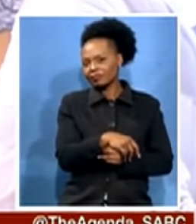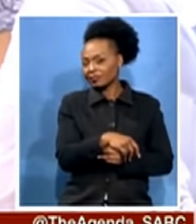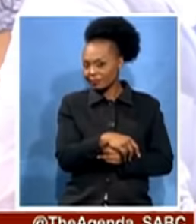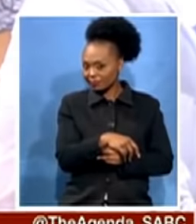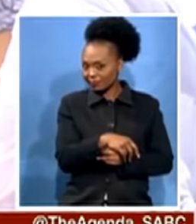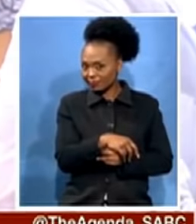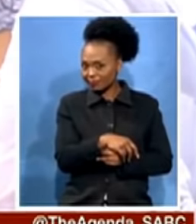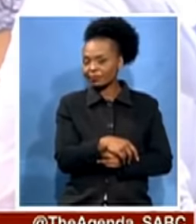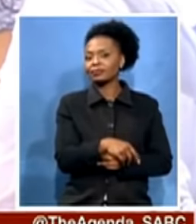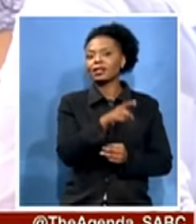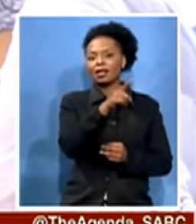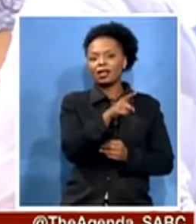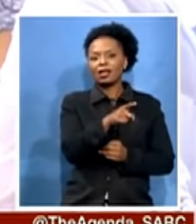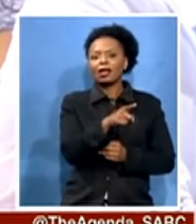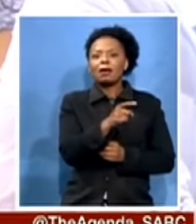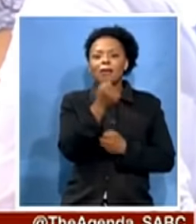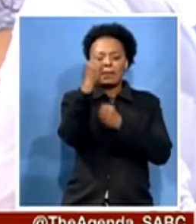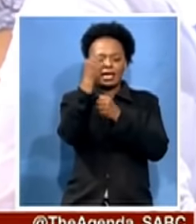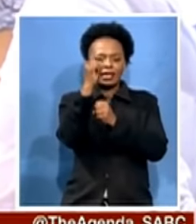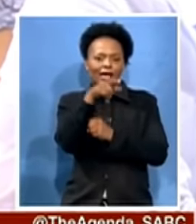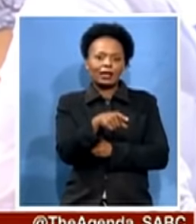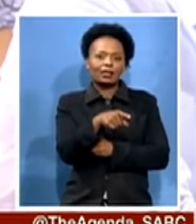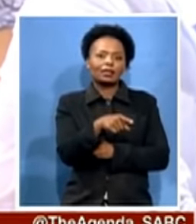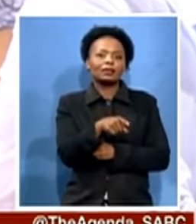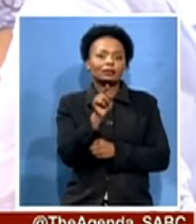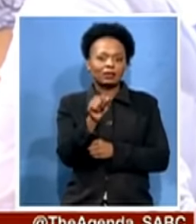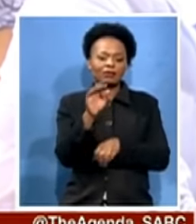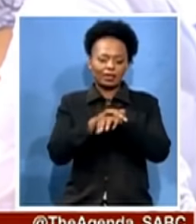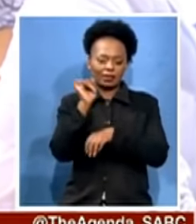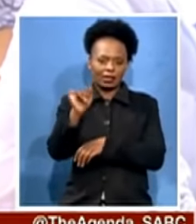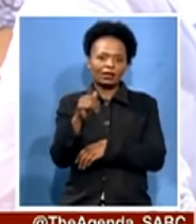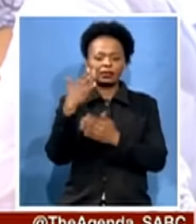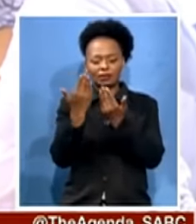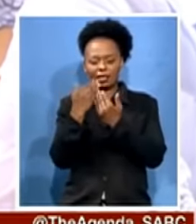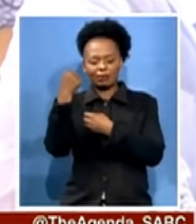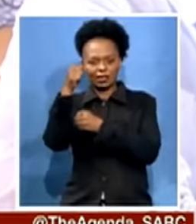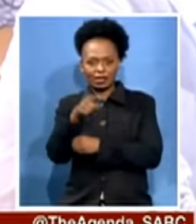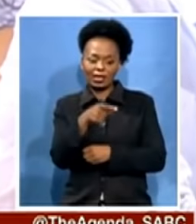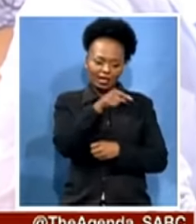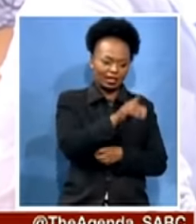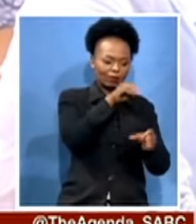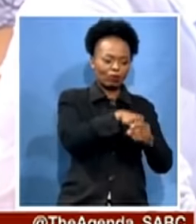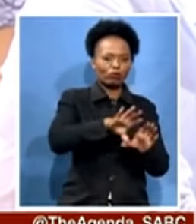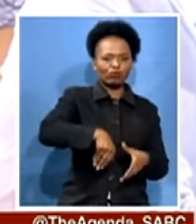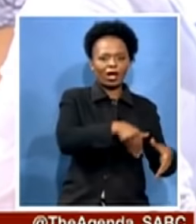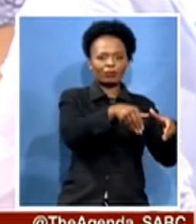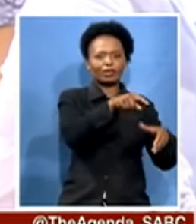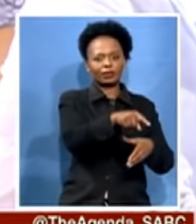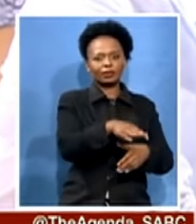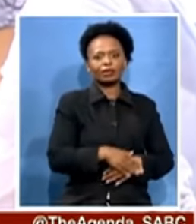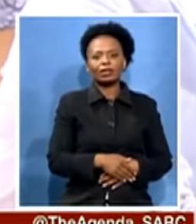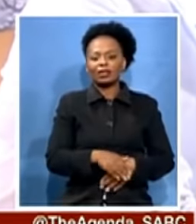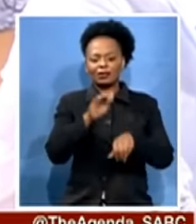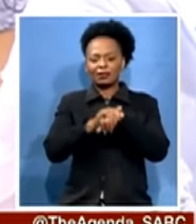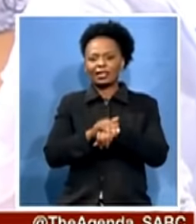mechanical engineering bahlukana lapho. Kuze kube manje uLindani abangani bakaLindani abantu abahendi.